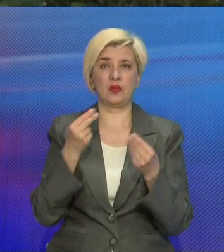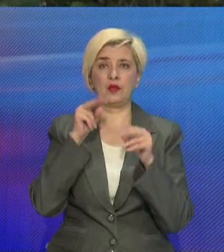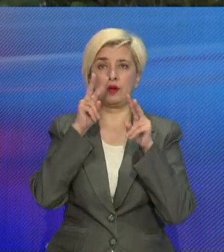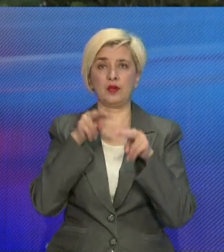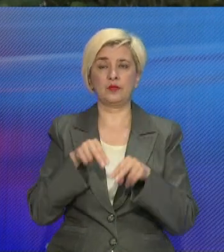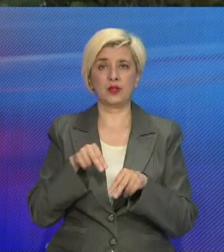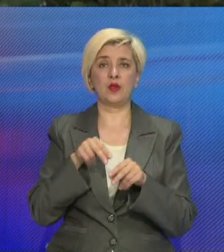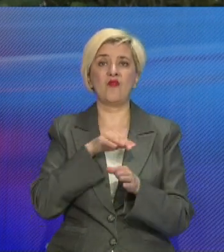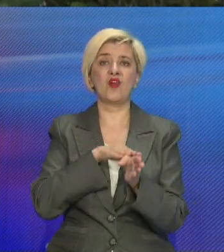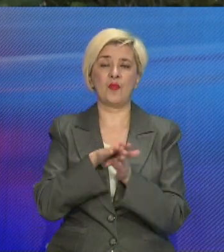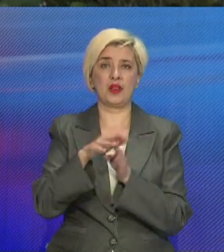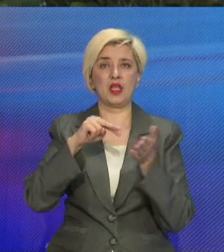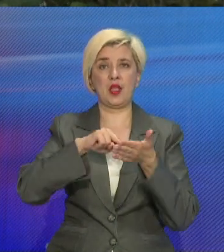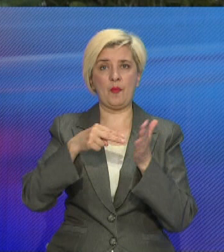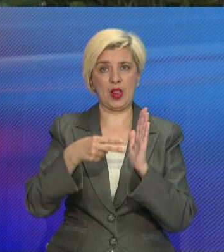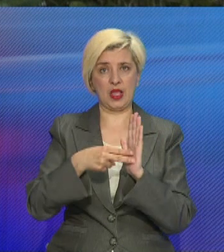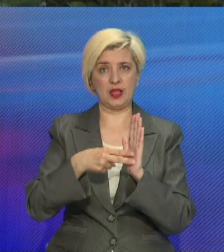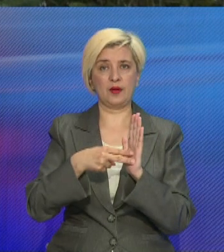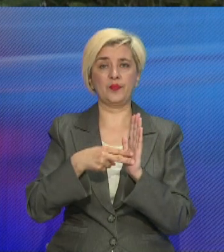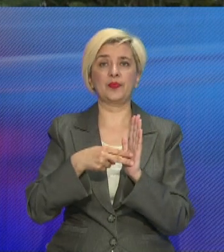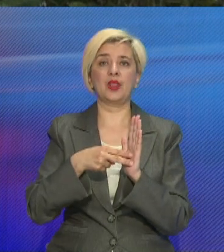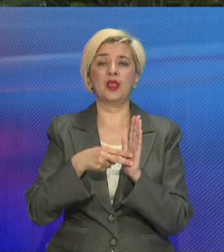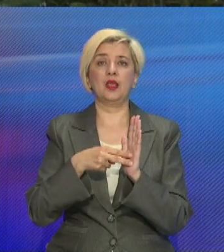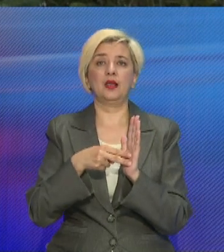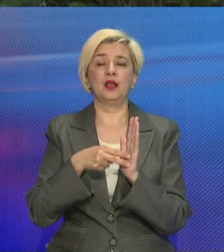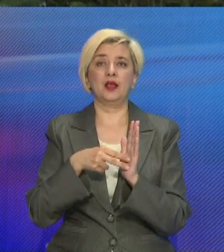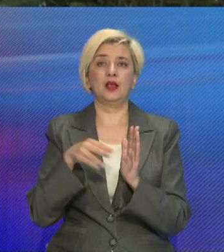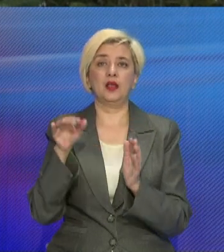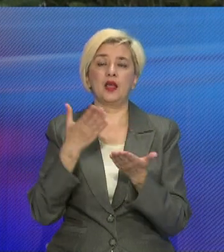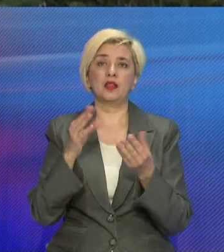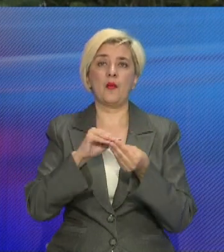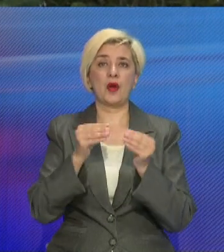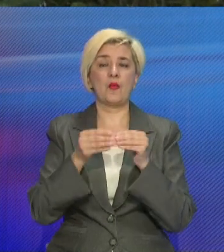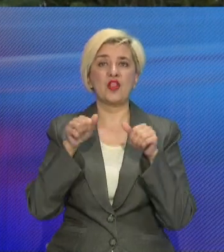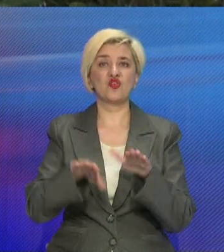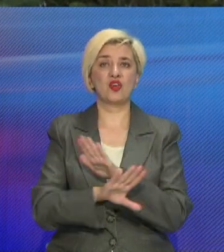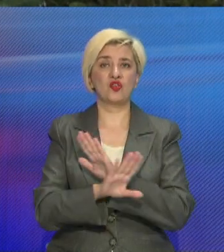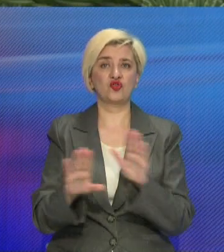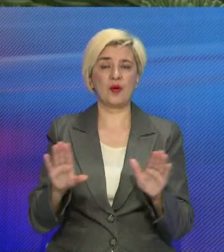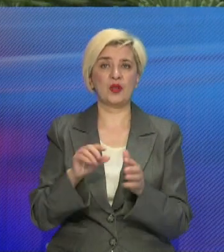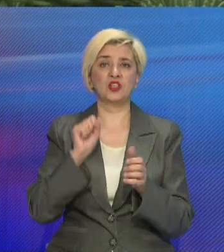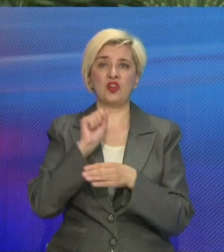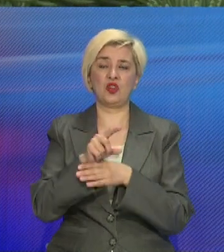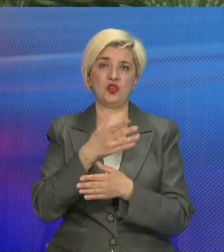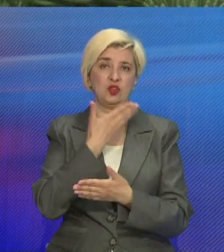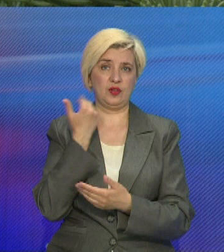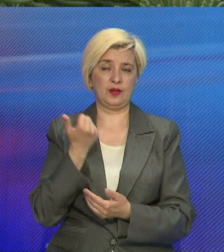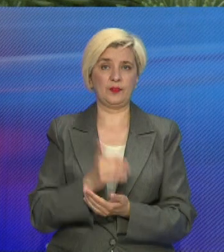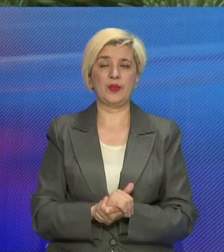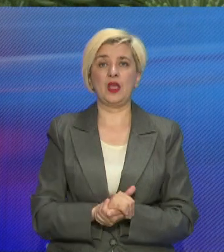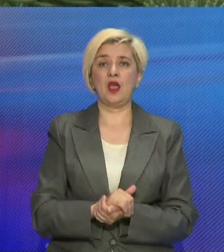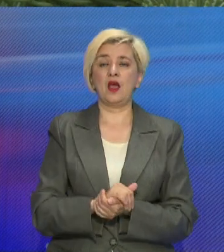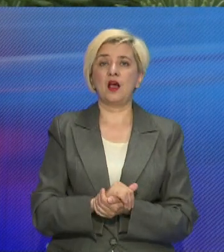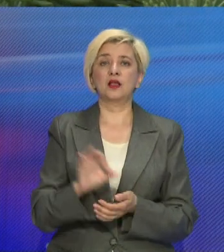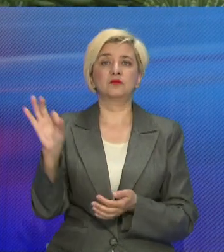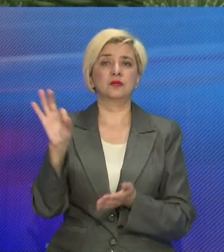просматривается безусловное выполнение плана, поэтому каких-то проблемных или нерешаемых задач мы пока не видим. Одномоментно порядок